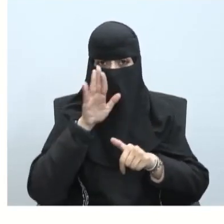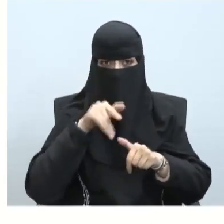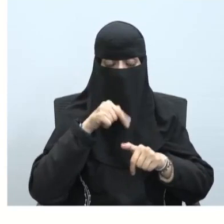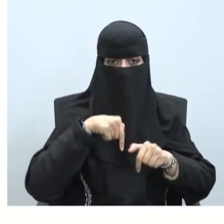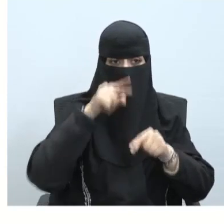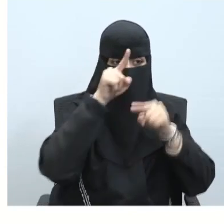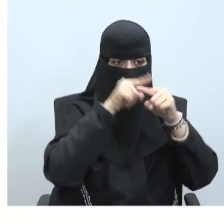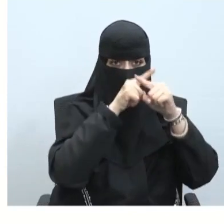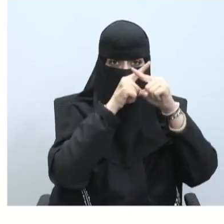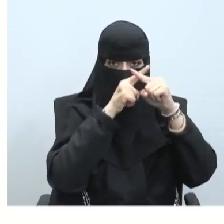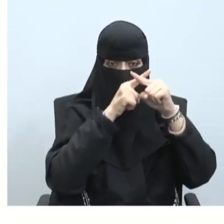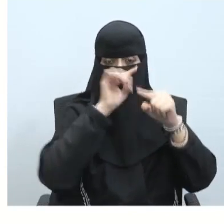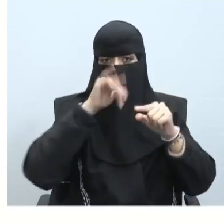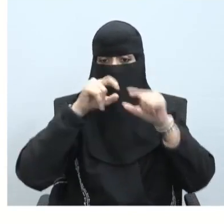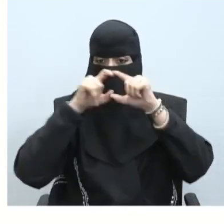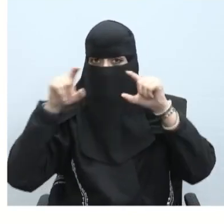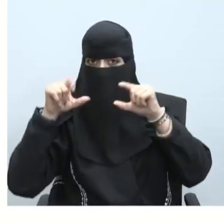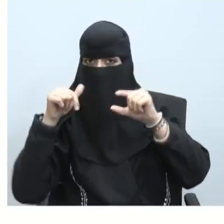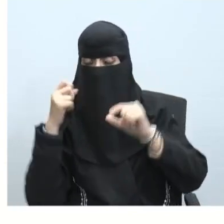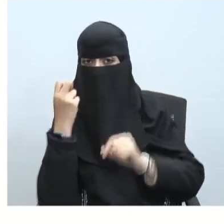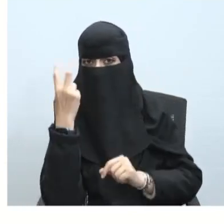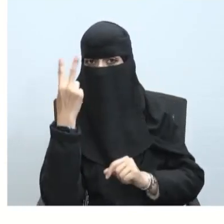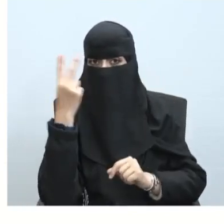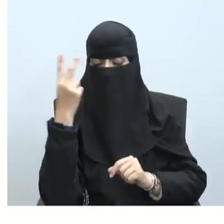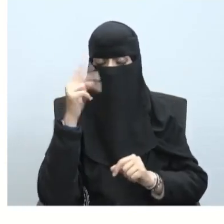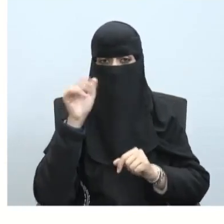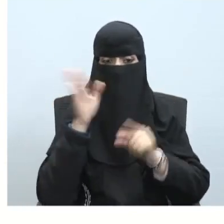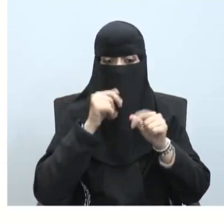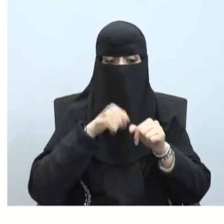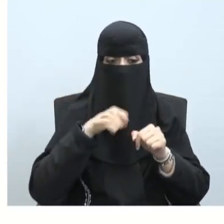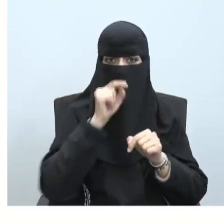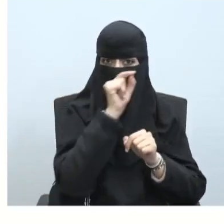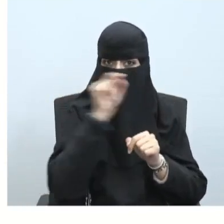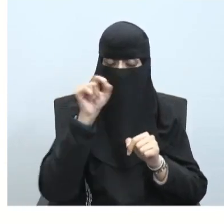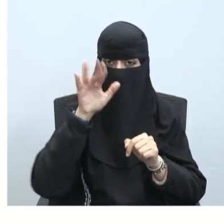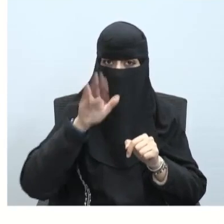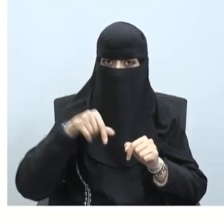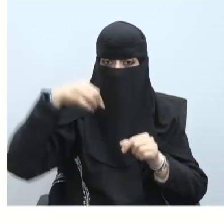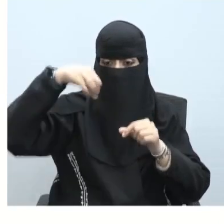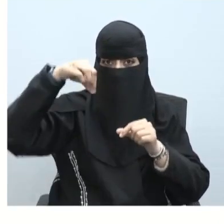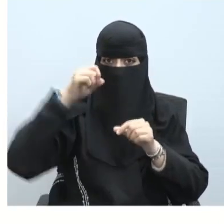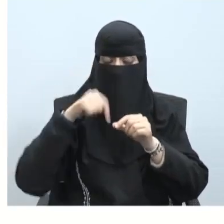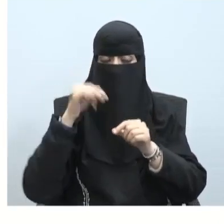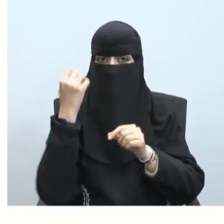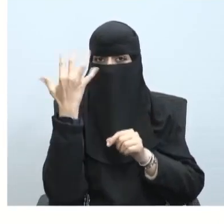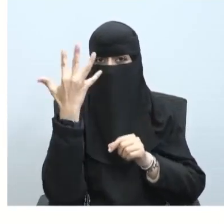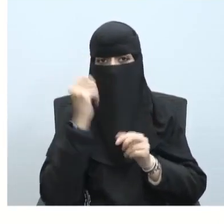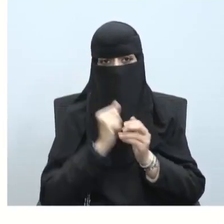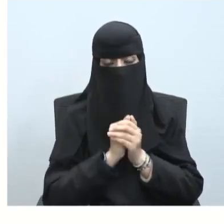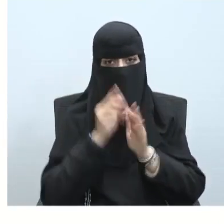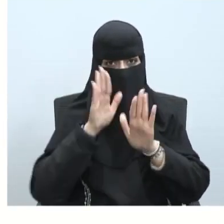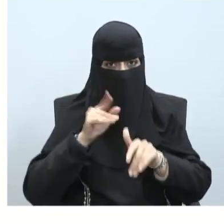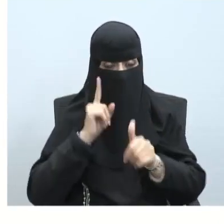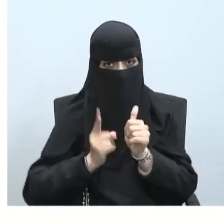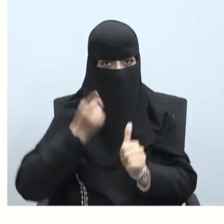علامه اكس على العمله النقديه من فئه ريالان واضع خطا تحت الورقه النقديه من فئه خمس